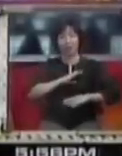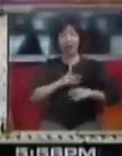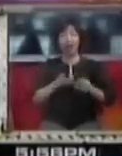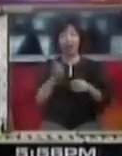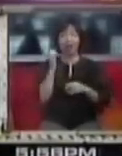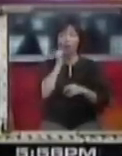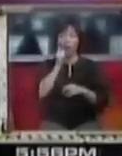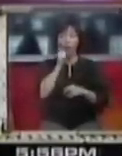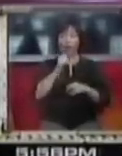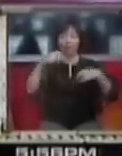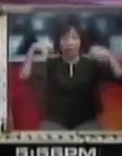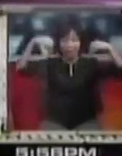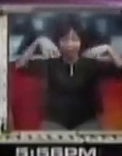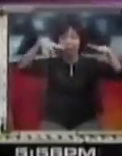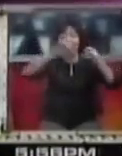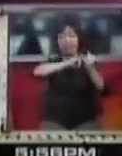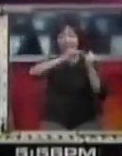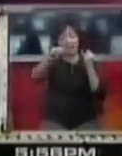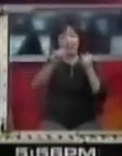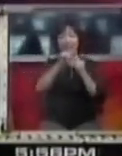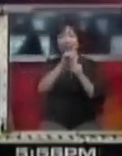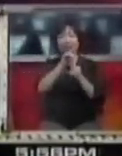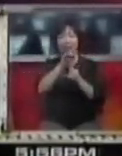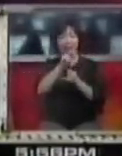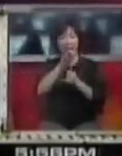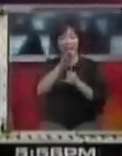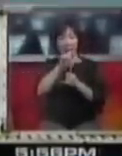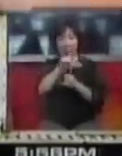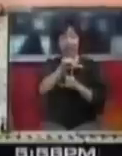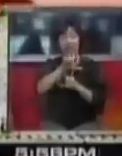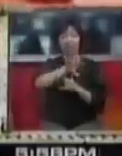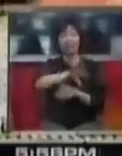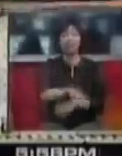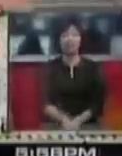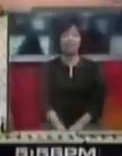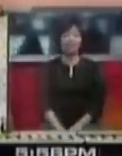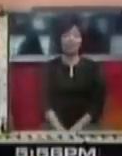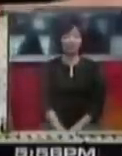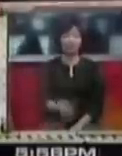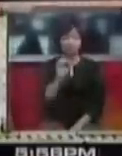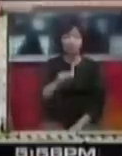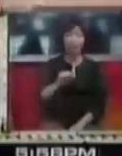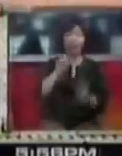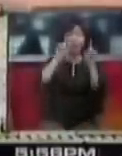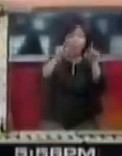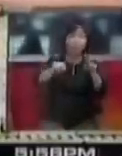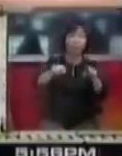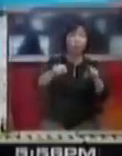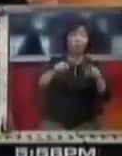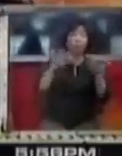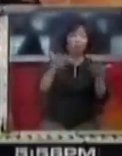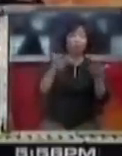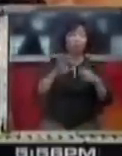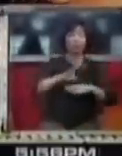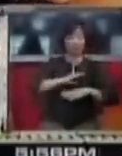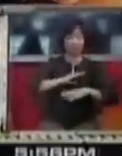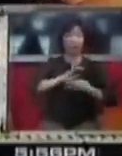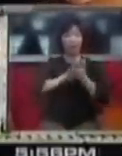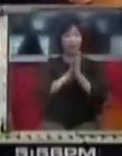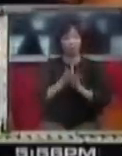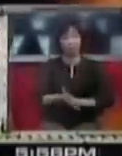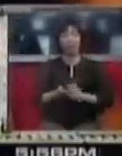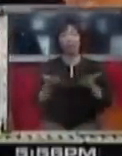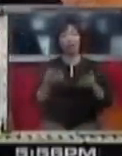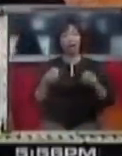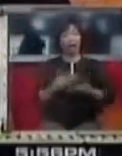always light at the end of the tunnels. Hindi na siya delikado. Makakapunta ka ng bahay mo na safe ka.